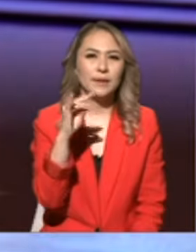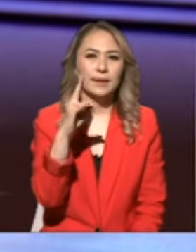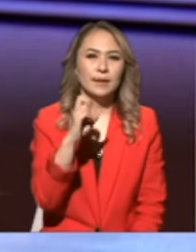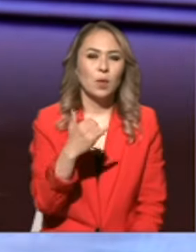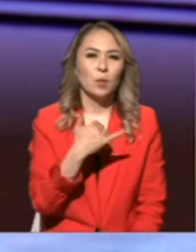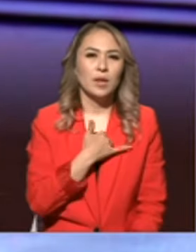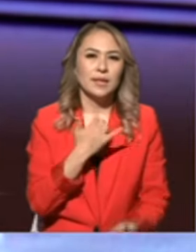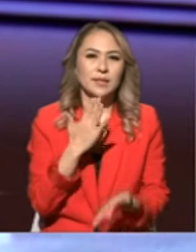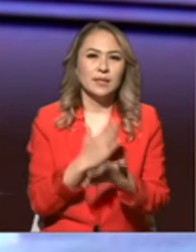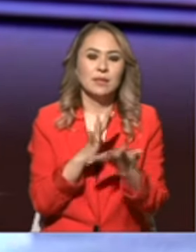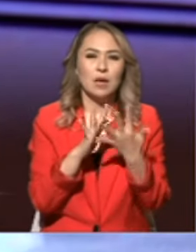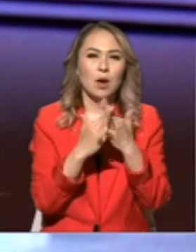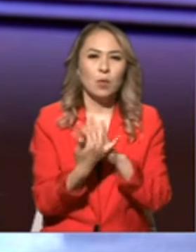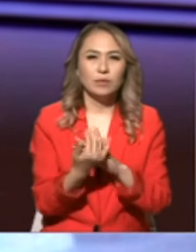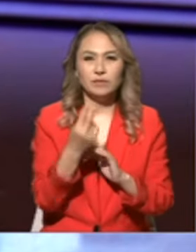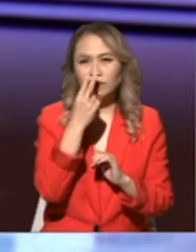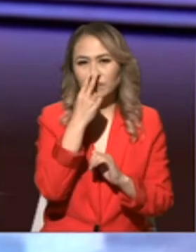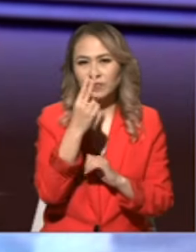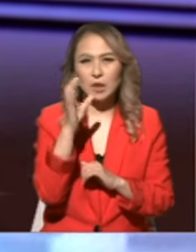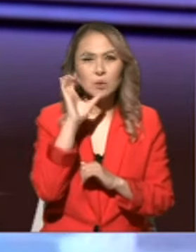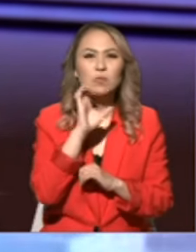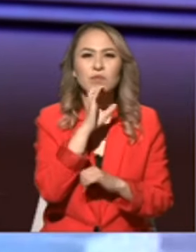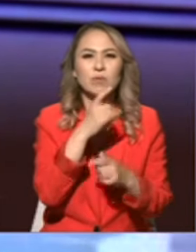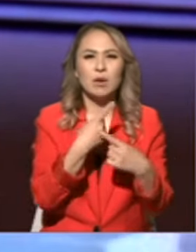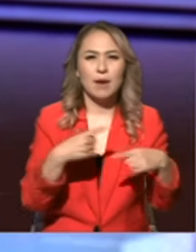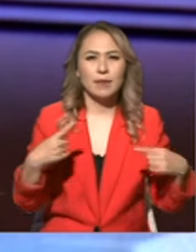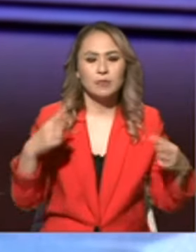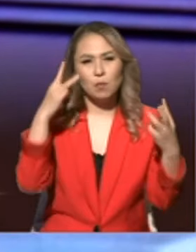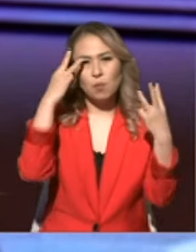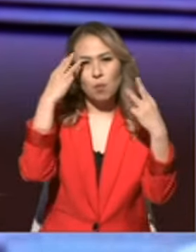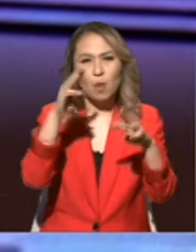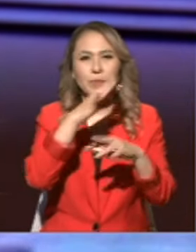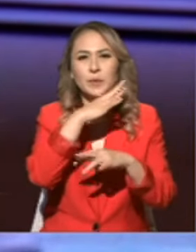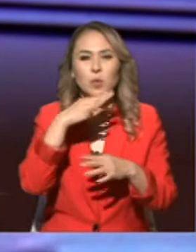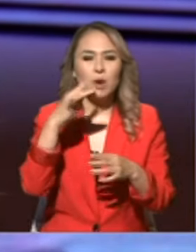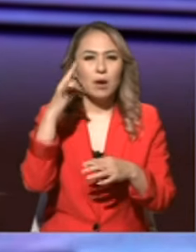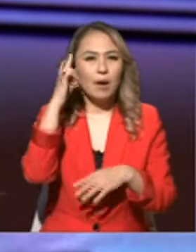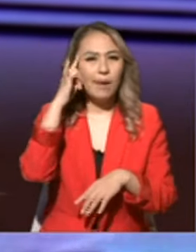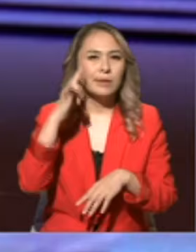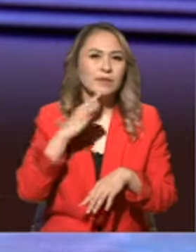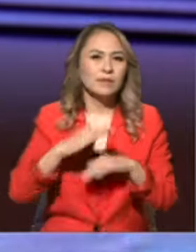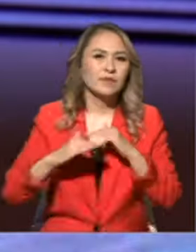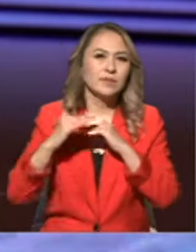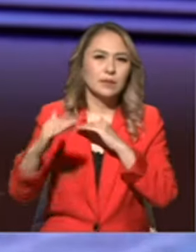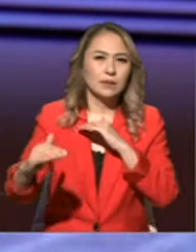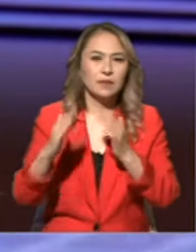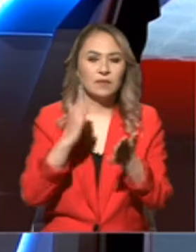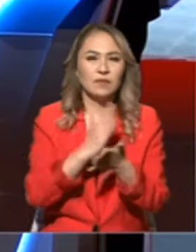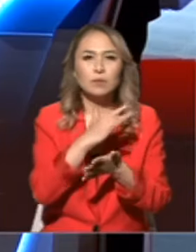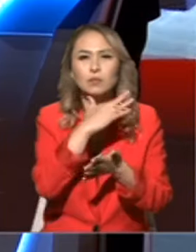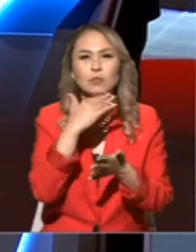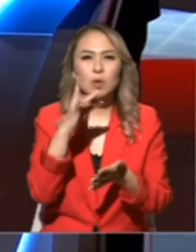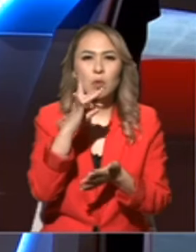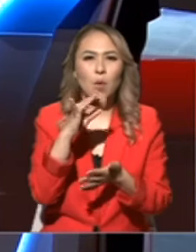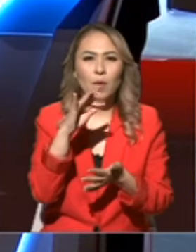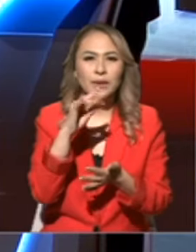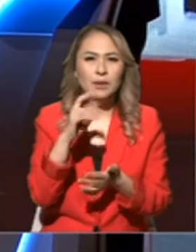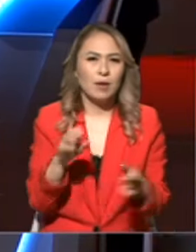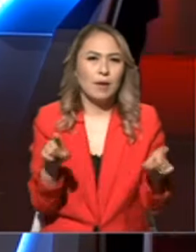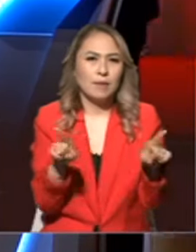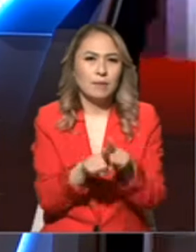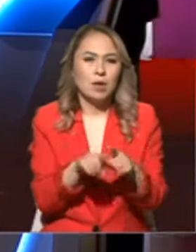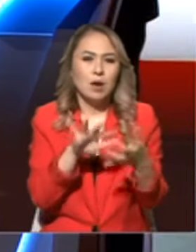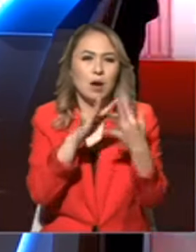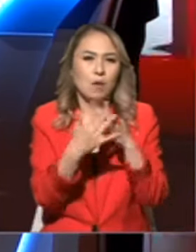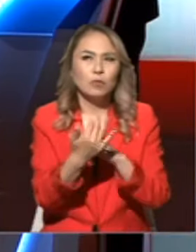бар ғой. Иә, иә. Бір қарап отырсақ, енді солтүстікте түрлі брендтер көп қазір. Астананың халық тұтынып жүрген фермерлік. Неге солар осы Родина секілді